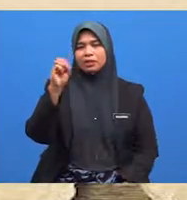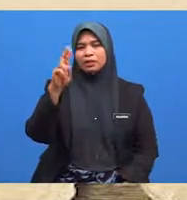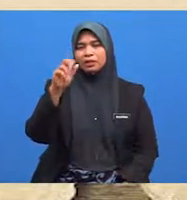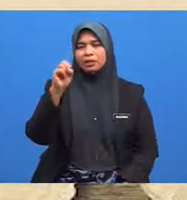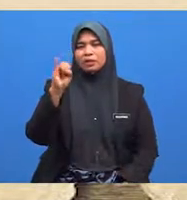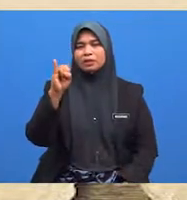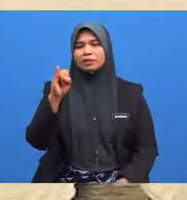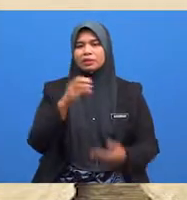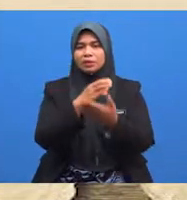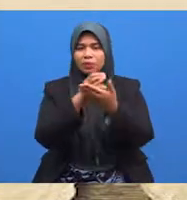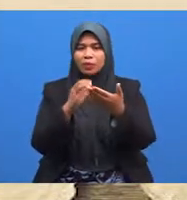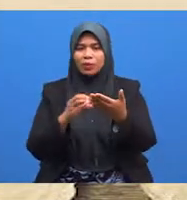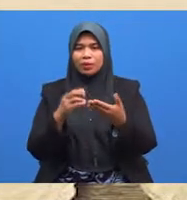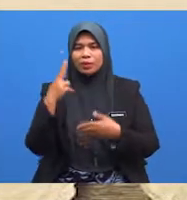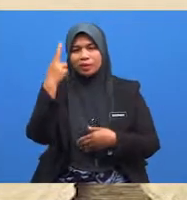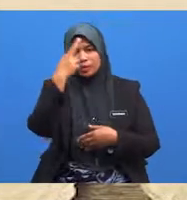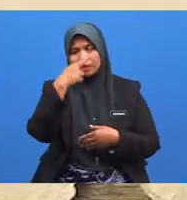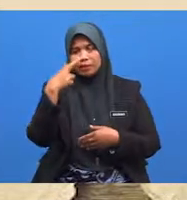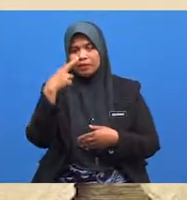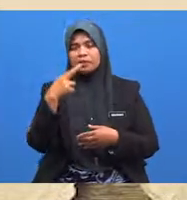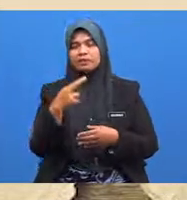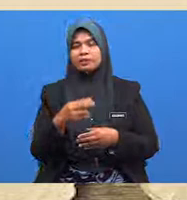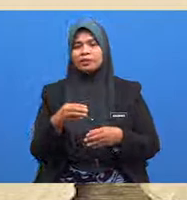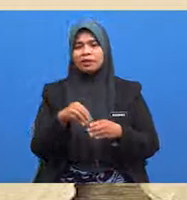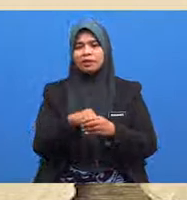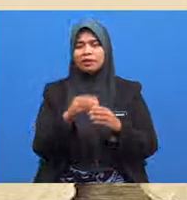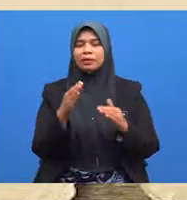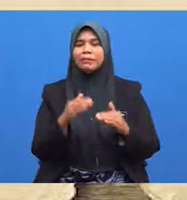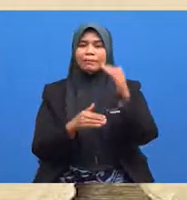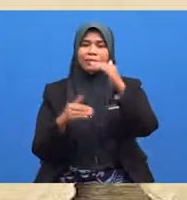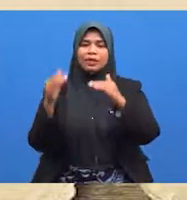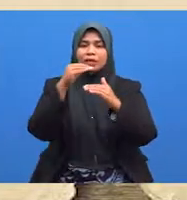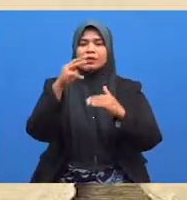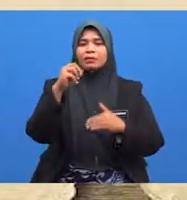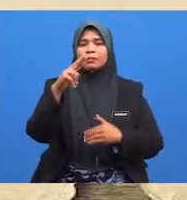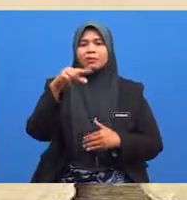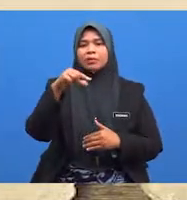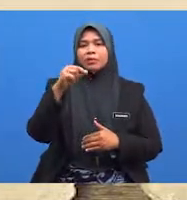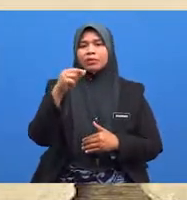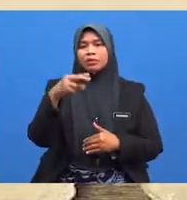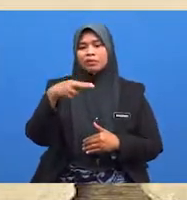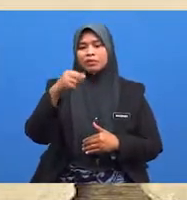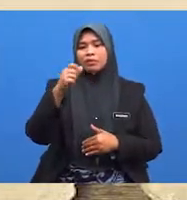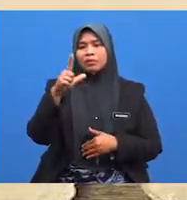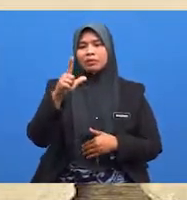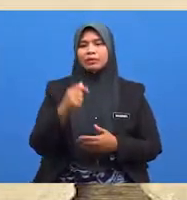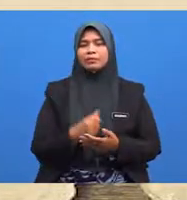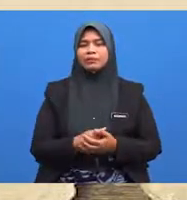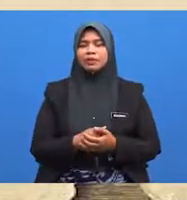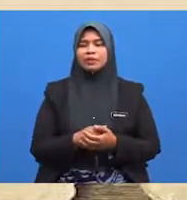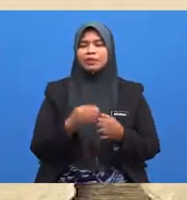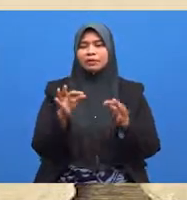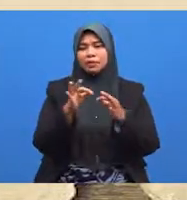mural. Dekorasi menerusi corak binaan dalam seni bina India zaman mural